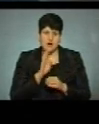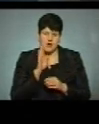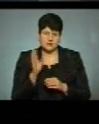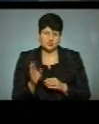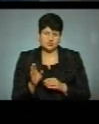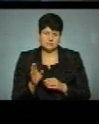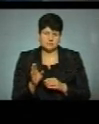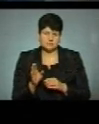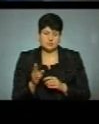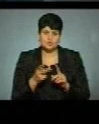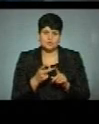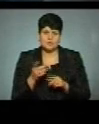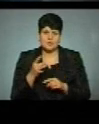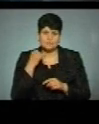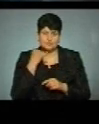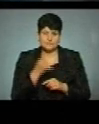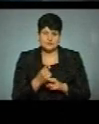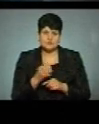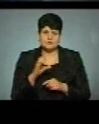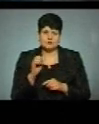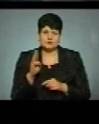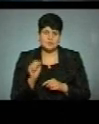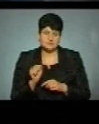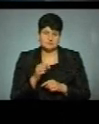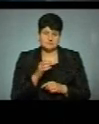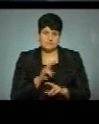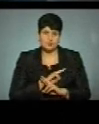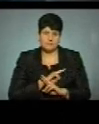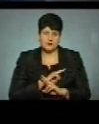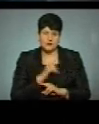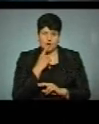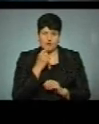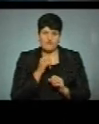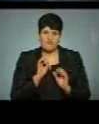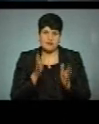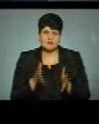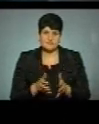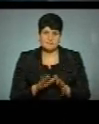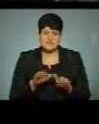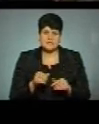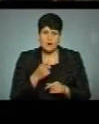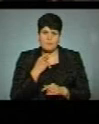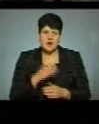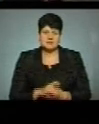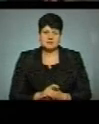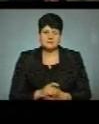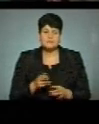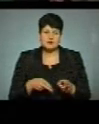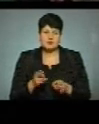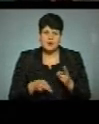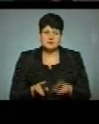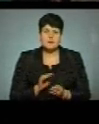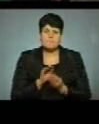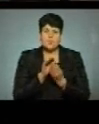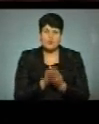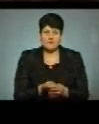ранку другий раз подзвонила Оленка, сказала, що Сашко помер від крововилива після операції. Поховали Олександра